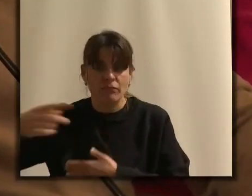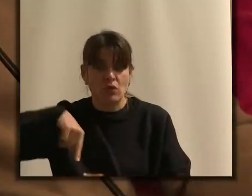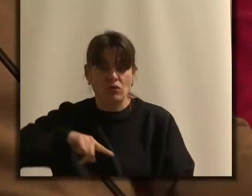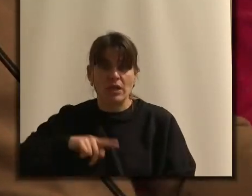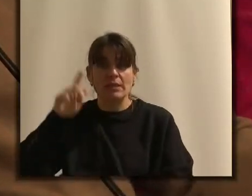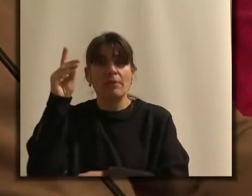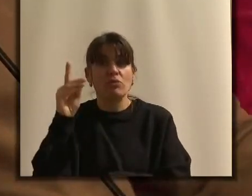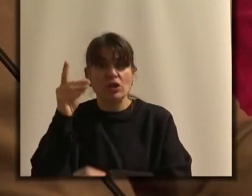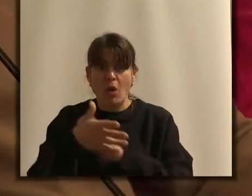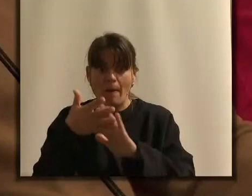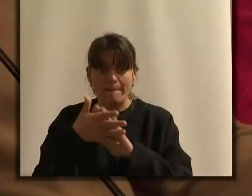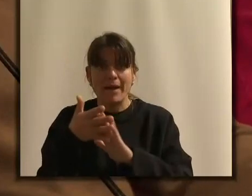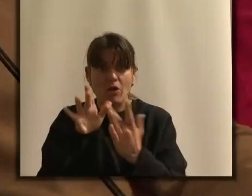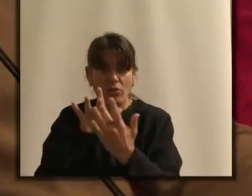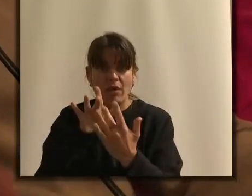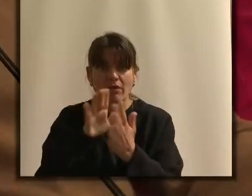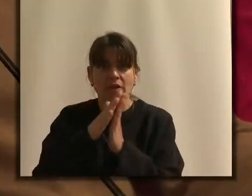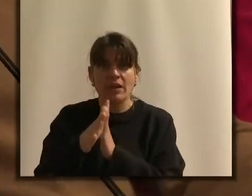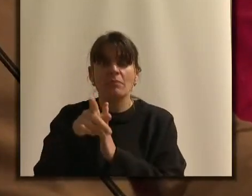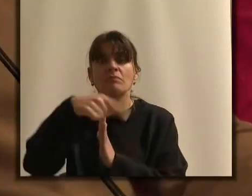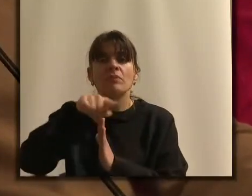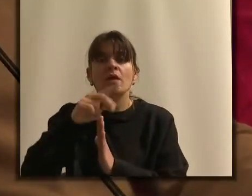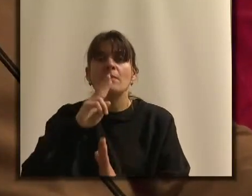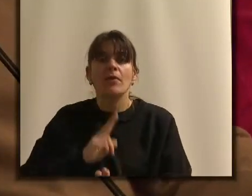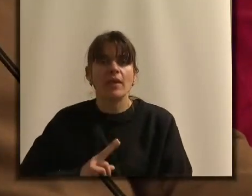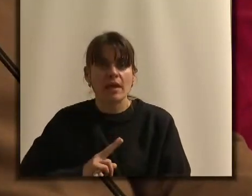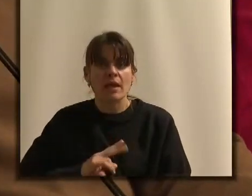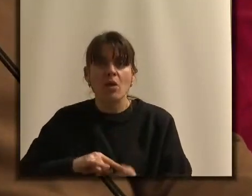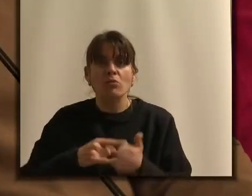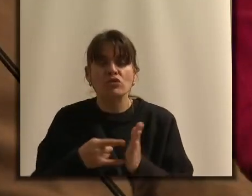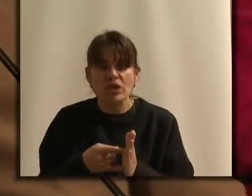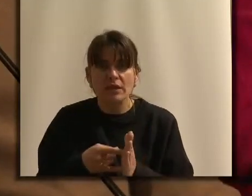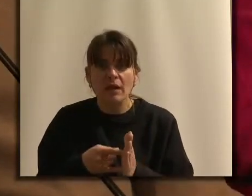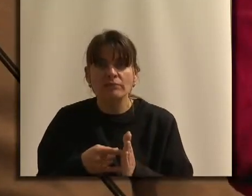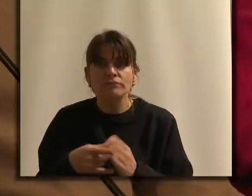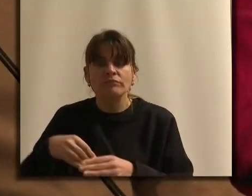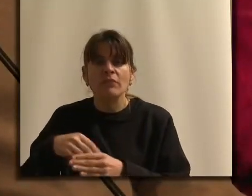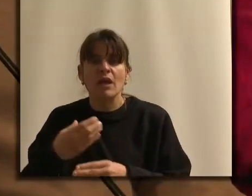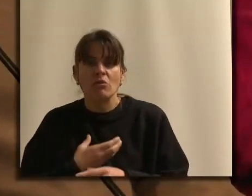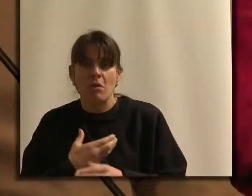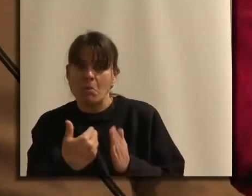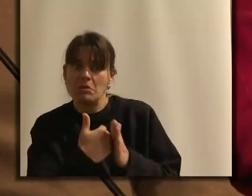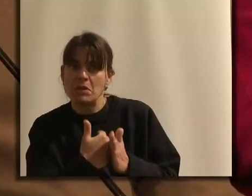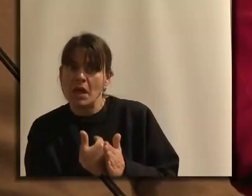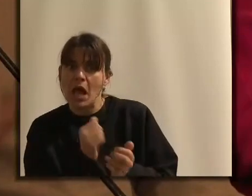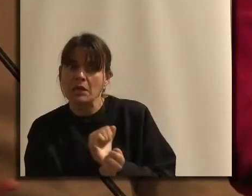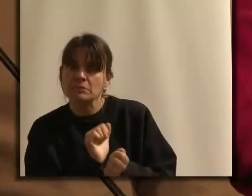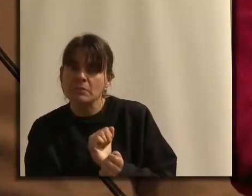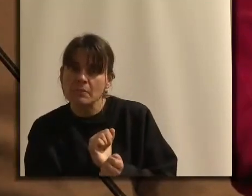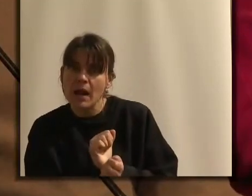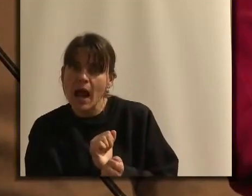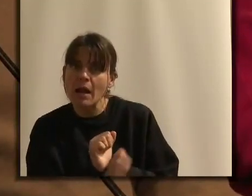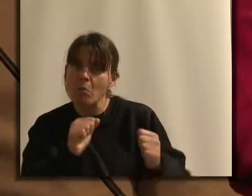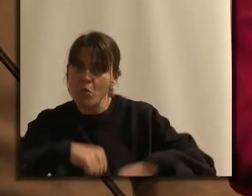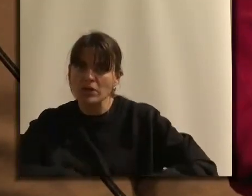amb la Diputació i des d'allà ens han dit que el projecte està sobre la taula de l'Ajuntament, segons ens han explicat, pendents de que hi donin el